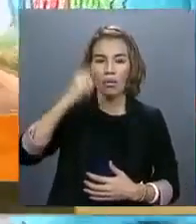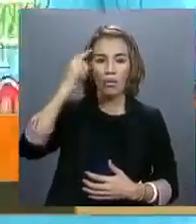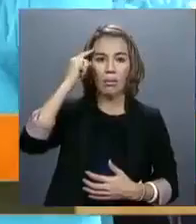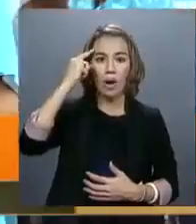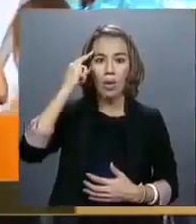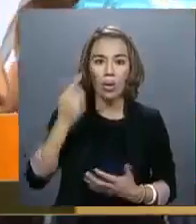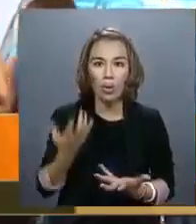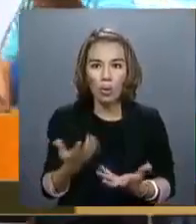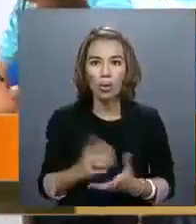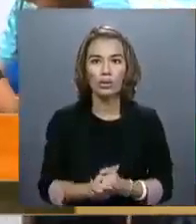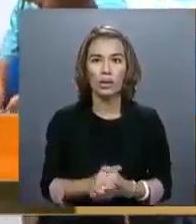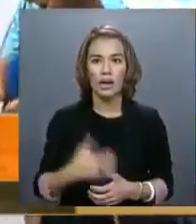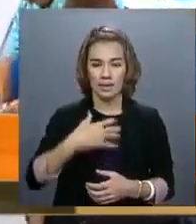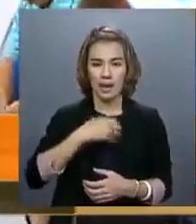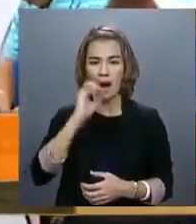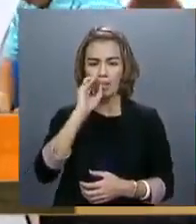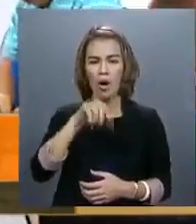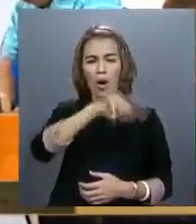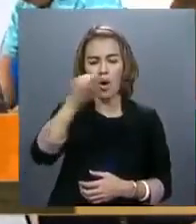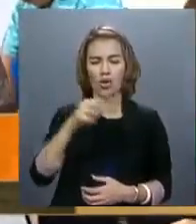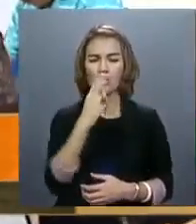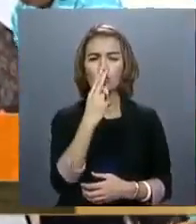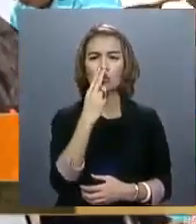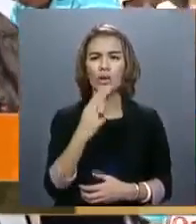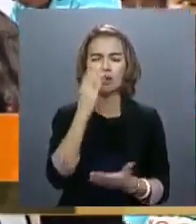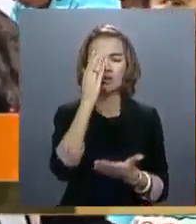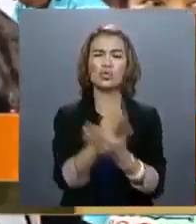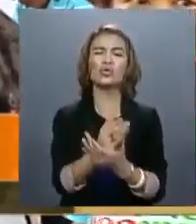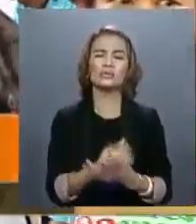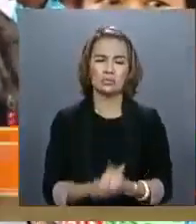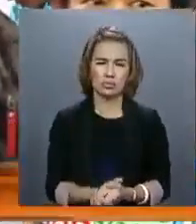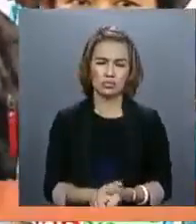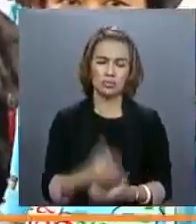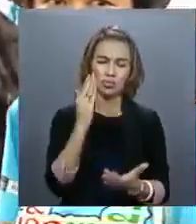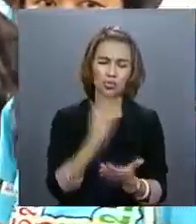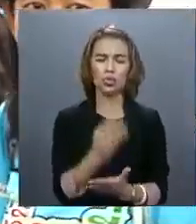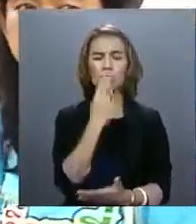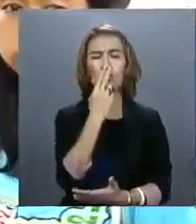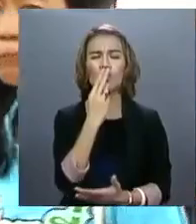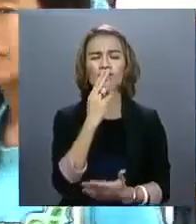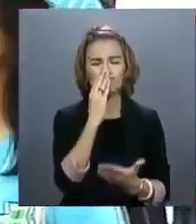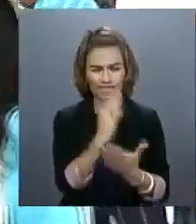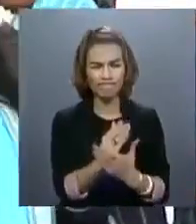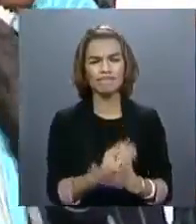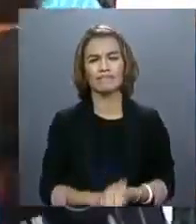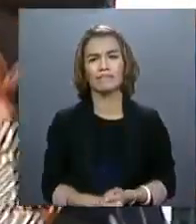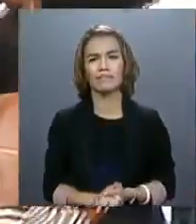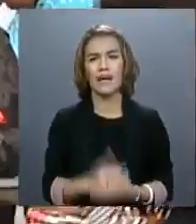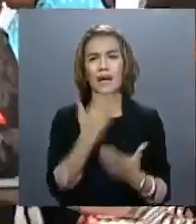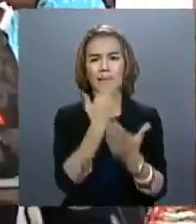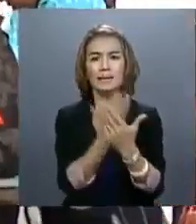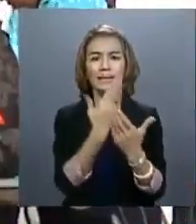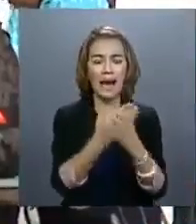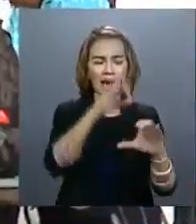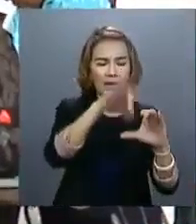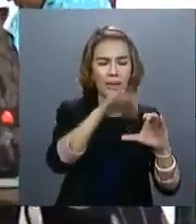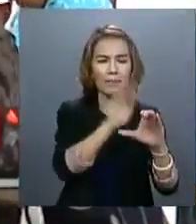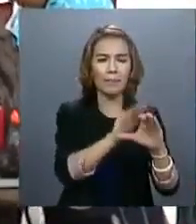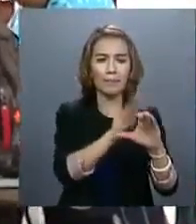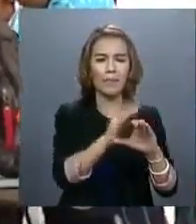ก็รู้สึกเสียใจมากครับผมแล้วแบบโดยเราทำร้ายลูกเราเองครับโดยที่เราไม่รู้เรื่องเราไม่รู้ตัวครับผ